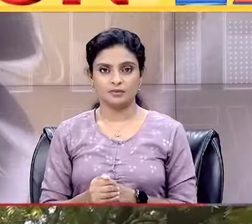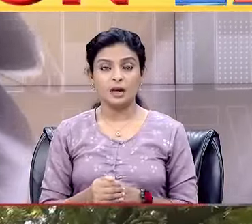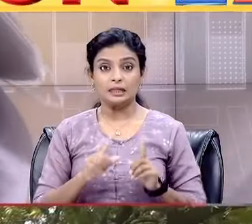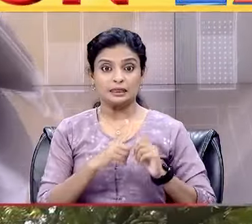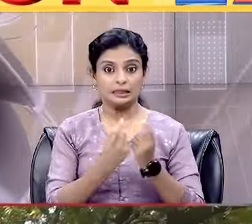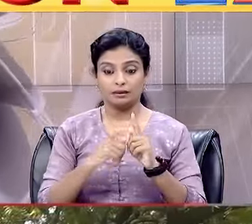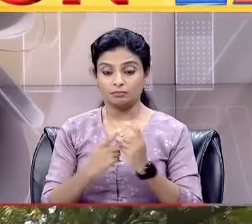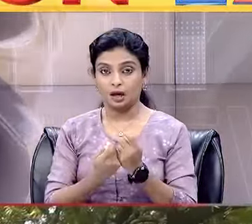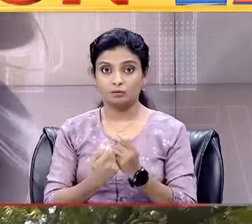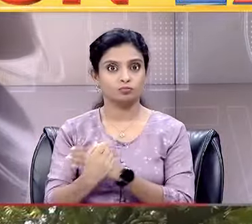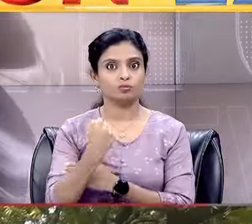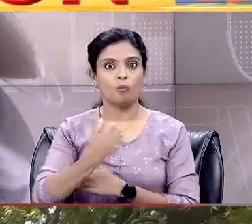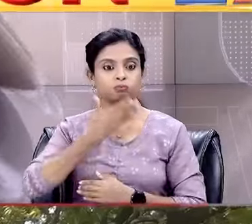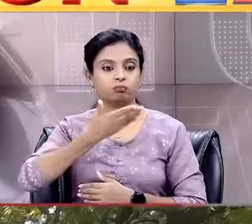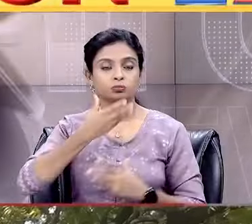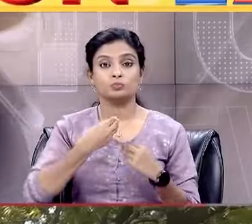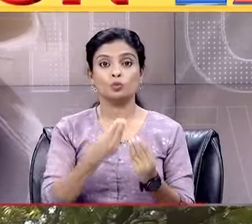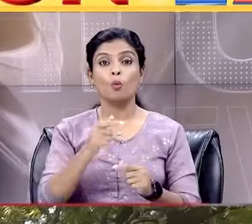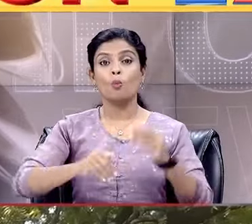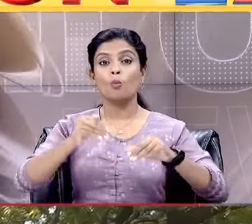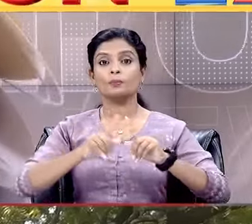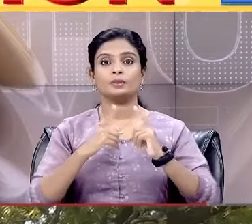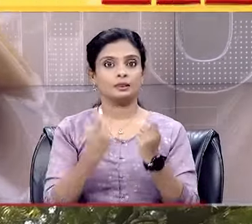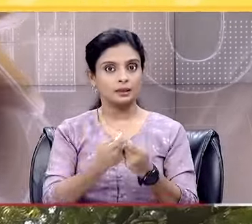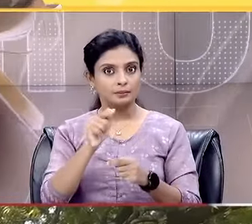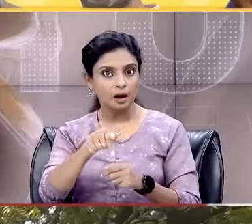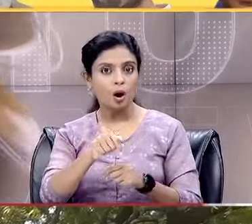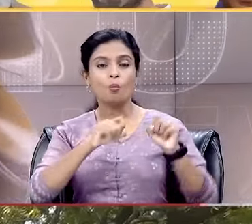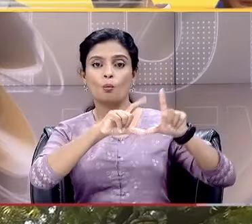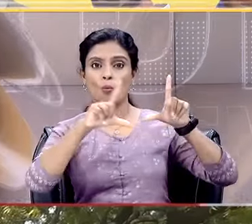മുന്നണികൾക്ക് കർശന നിർദ്ദേശവുമായി തെരഞ്ഞെടുപ്പ് കമ്മീഷൻ. പോസ്റ്ററുകളിലും